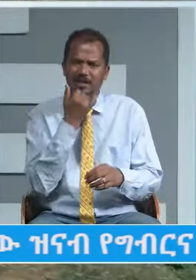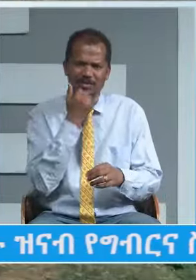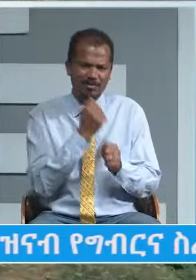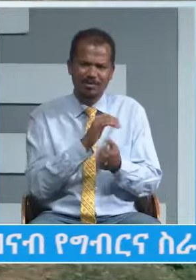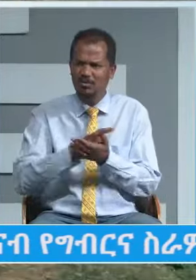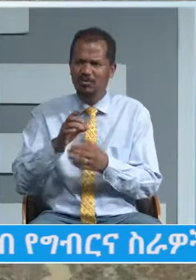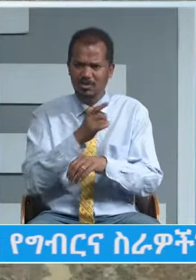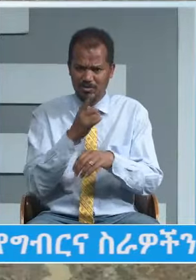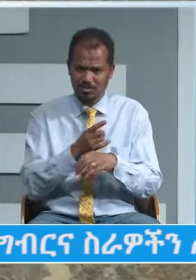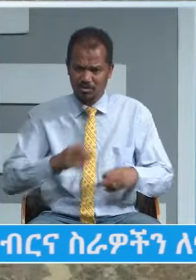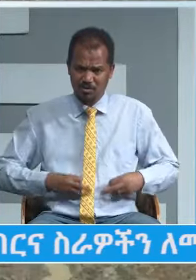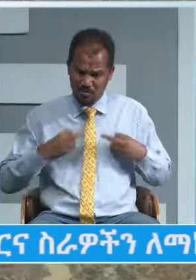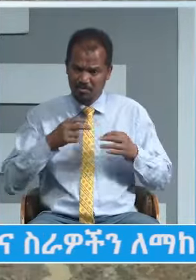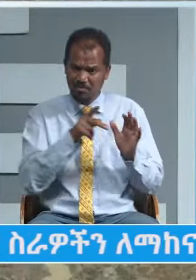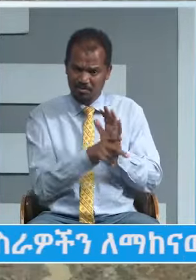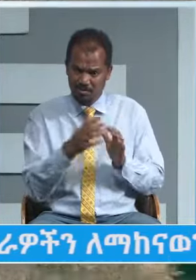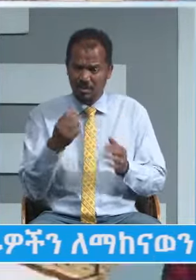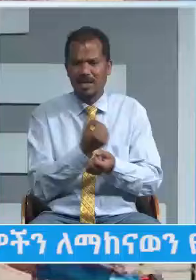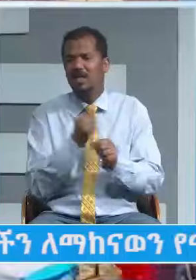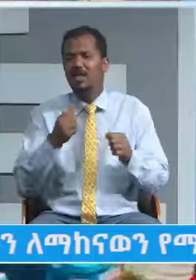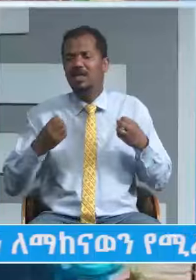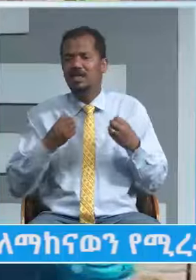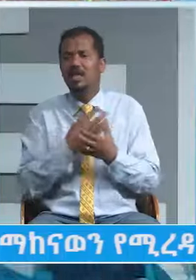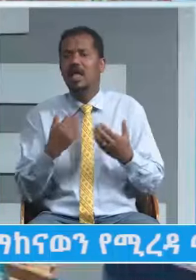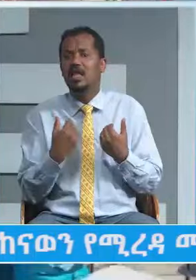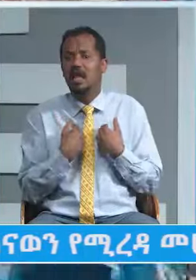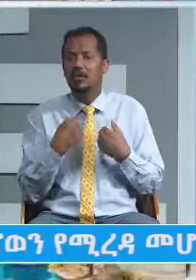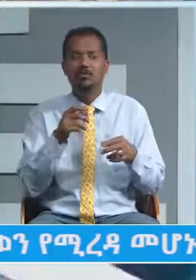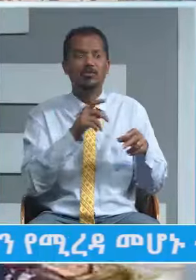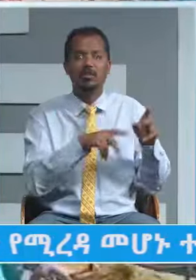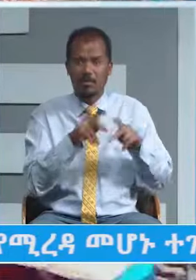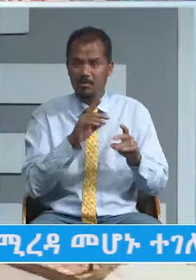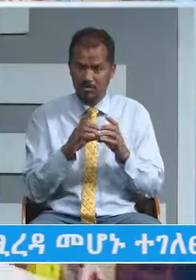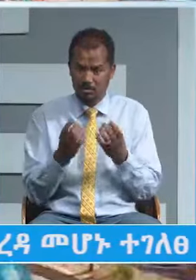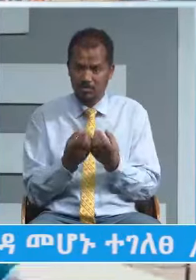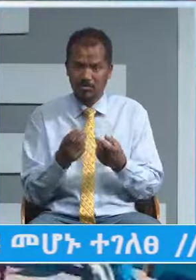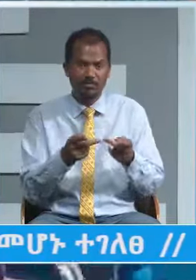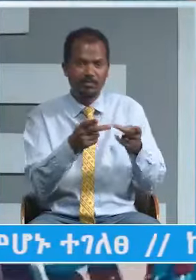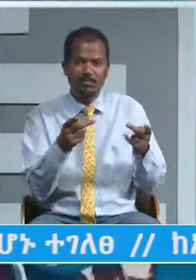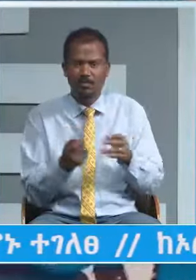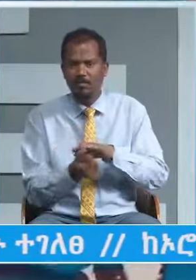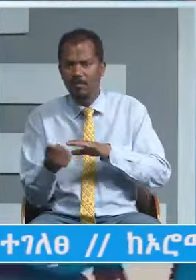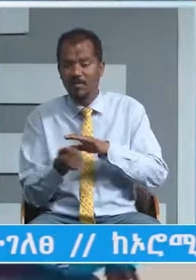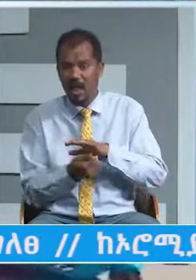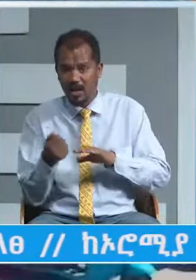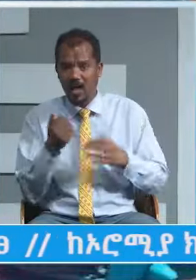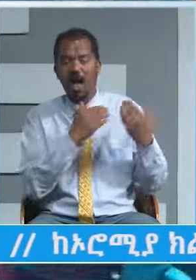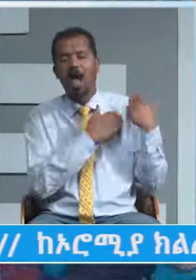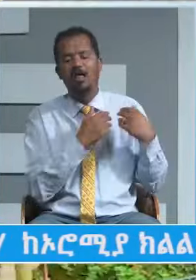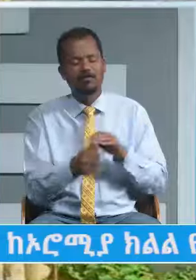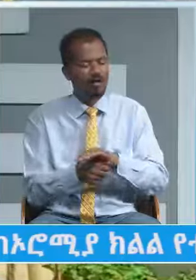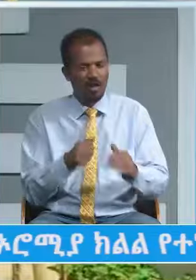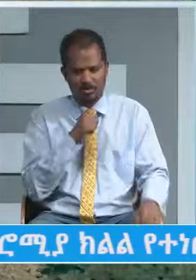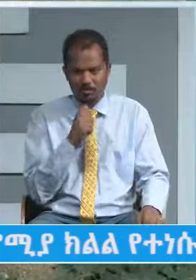አካል የንጹሃን ዜጎች ህይወት መቅጠፉና በዚህም የደህንነት ስጋት ያደረባቸው የማህበረሰብ ክፍሎች ከቀያቸው